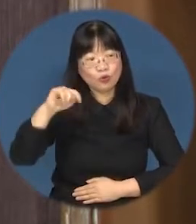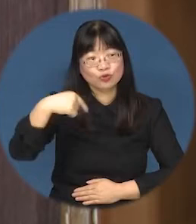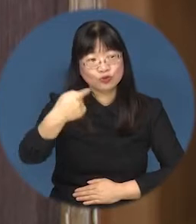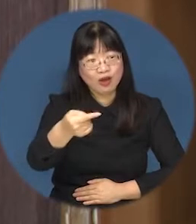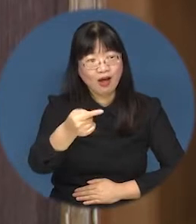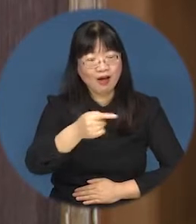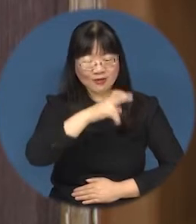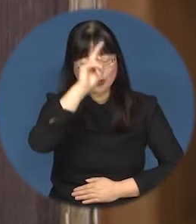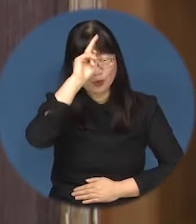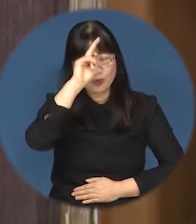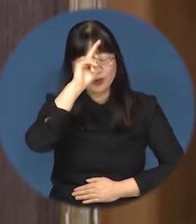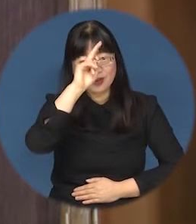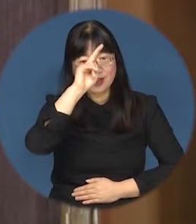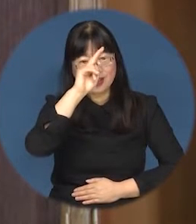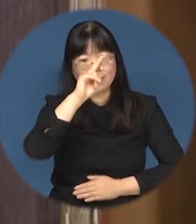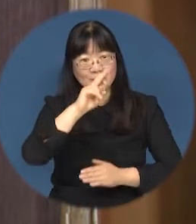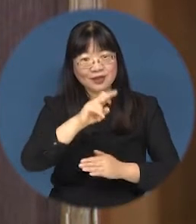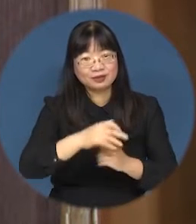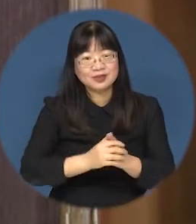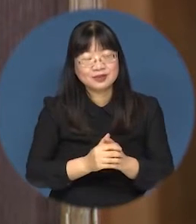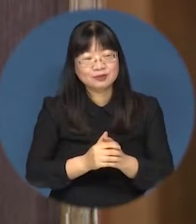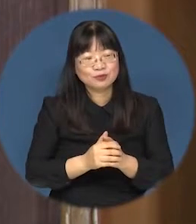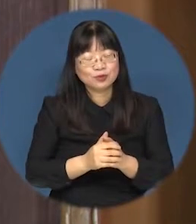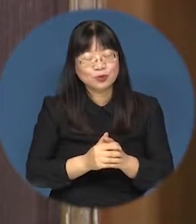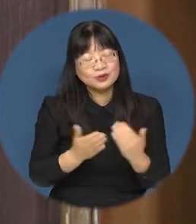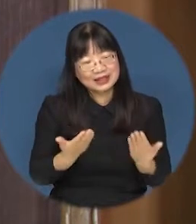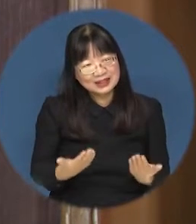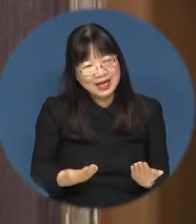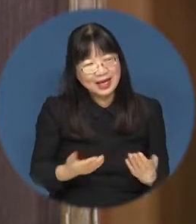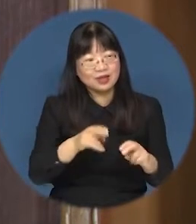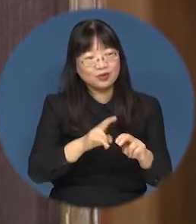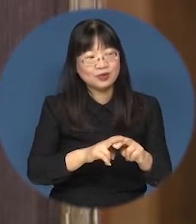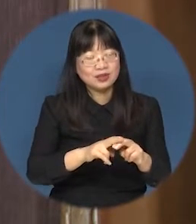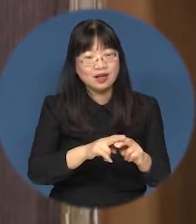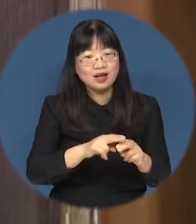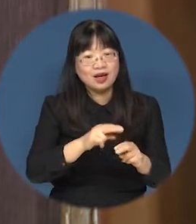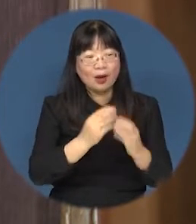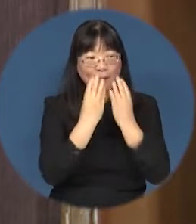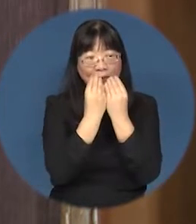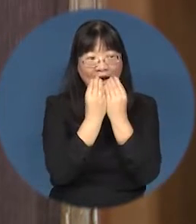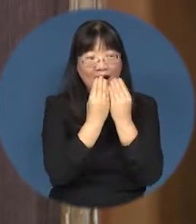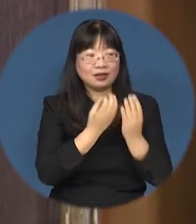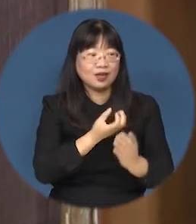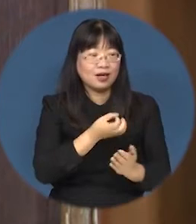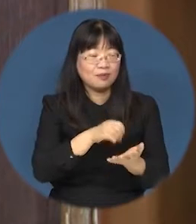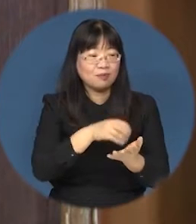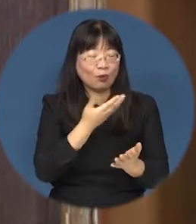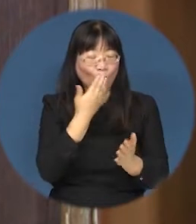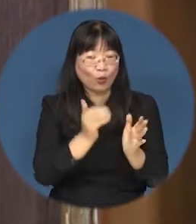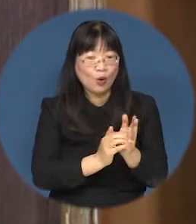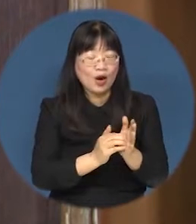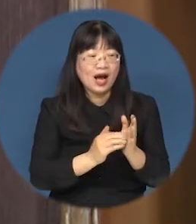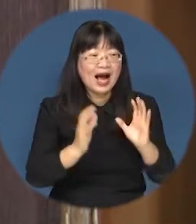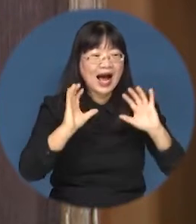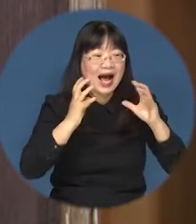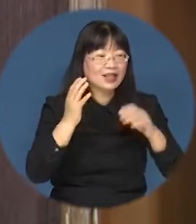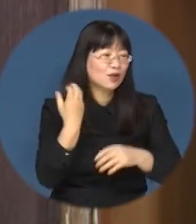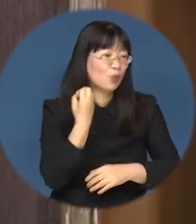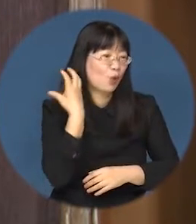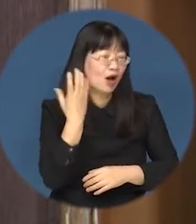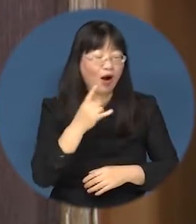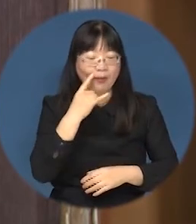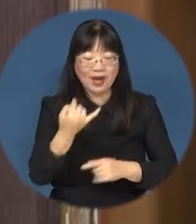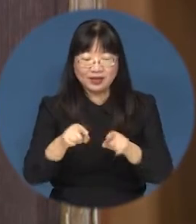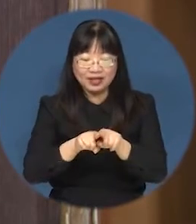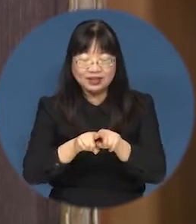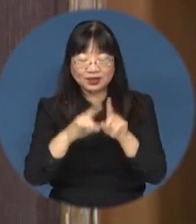이제 점심은 잔잔한 데서 점심을 샌드위치를 먹고 그다음에 새끼 고래를 엄마랑 같이 있는 걸 이제 찍고 오전 오후를